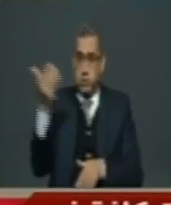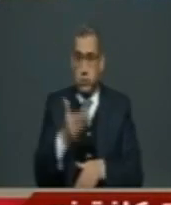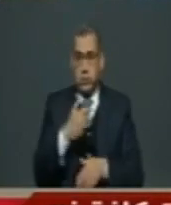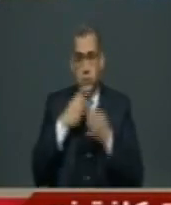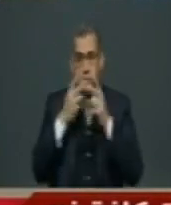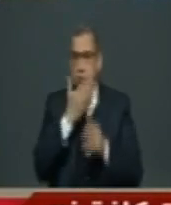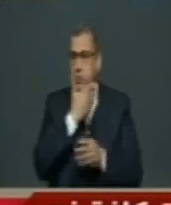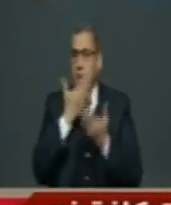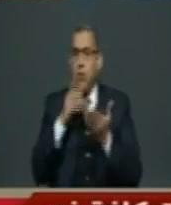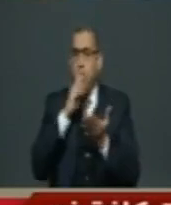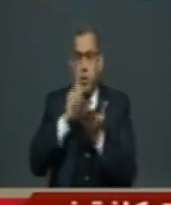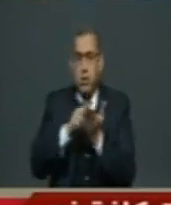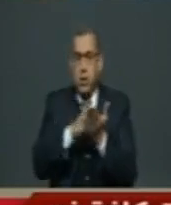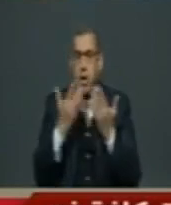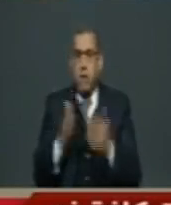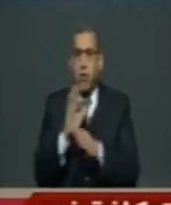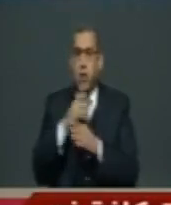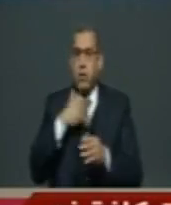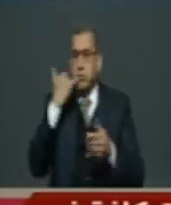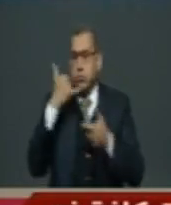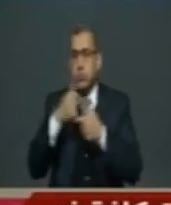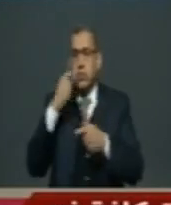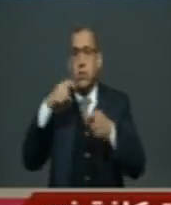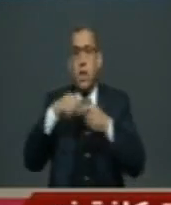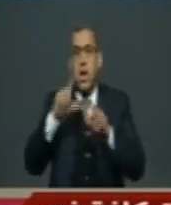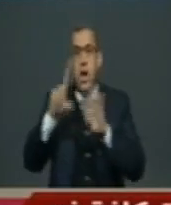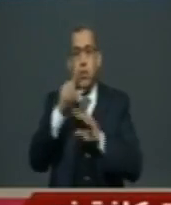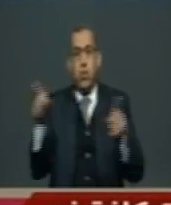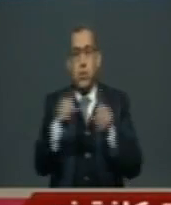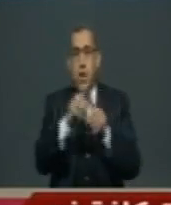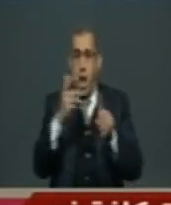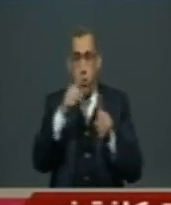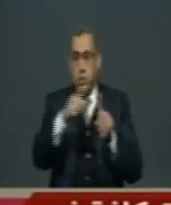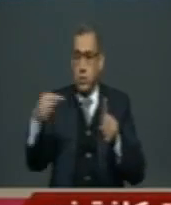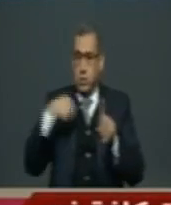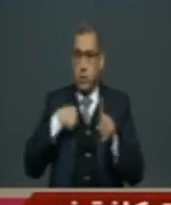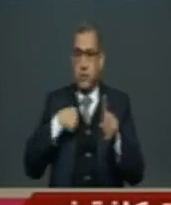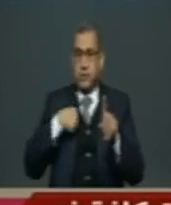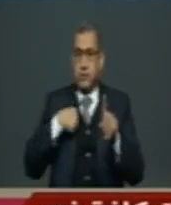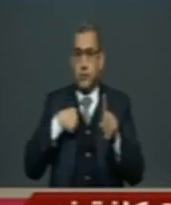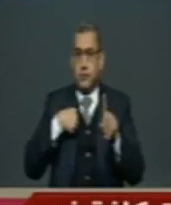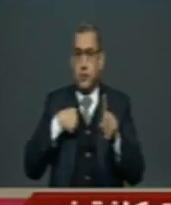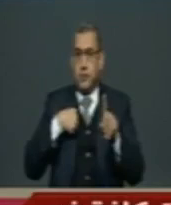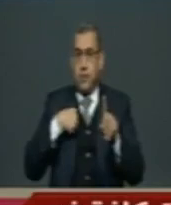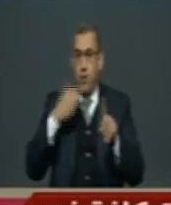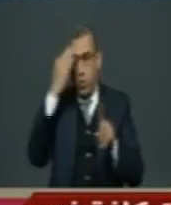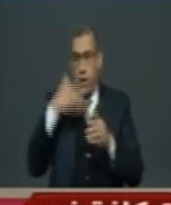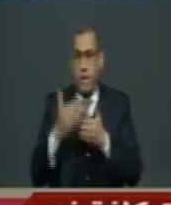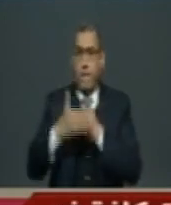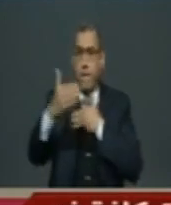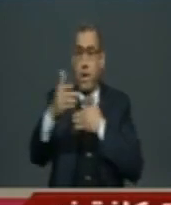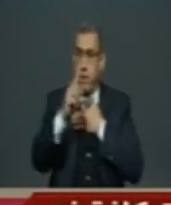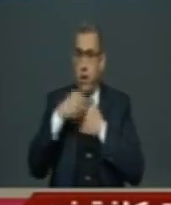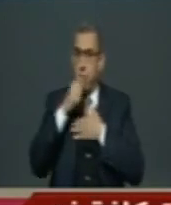لهم والاتصال المباشر مع دولة الرئيس ومعايا. انا مش ببعد عن اللي حضرتك بتقوله، بس ده